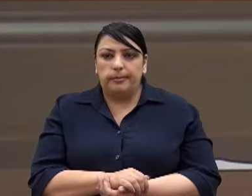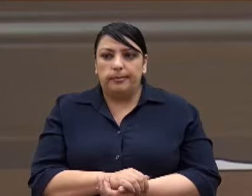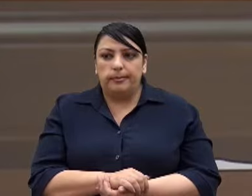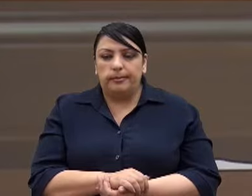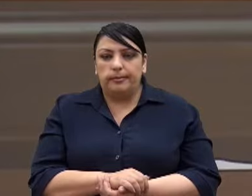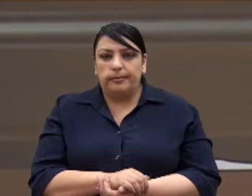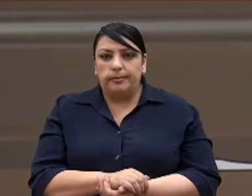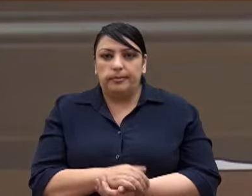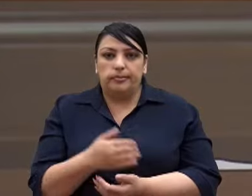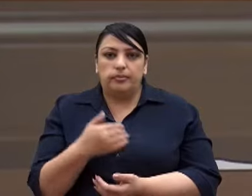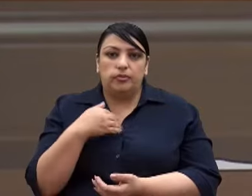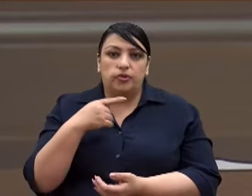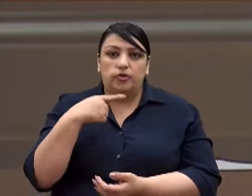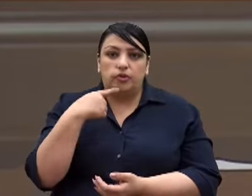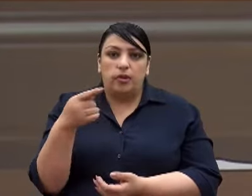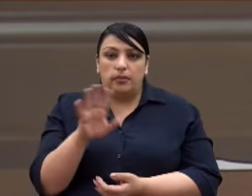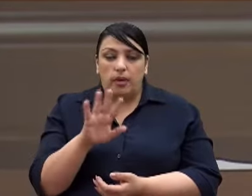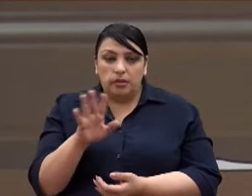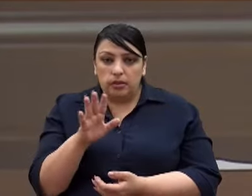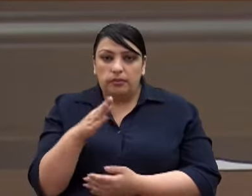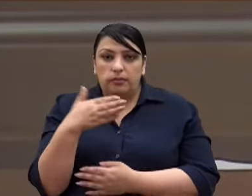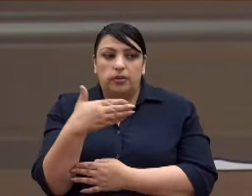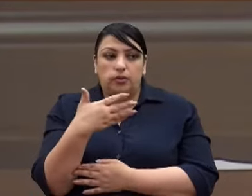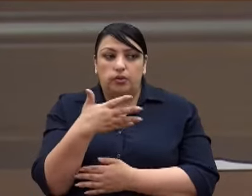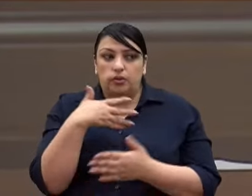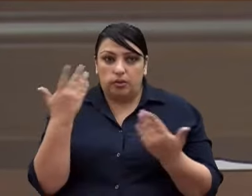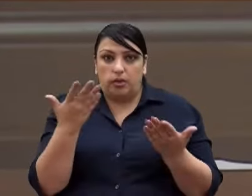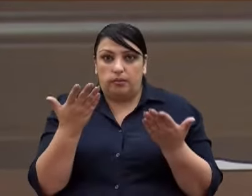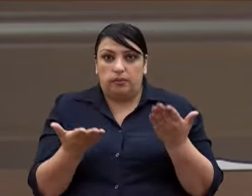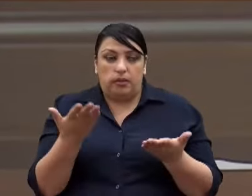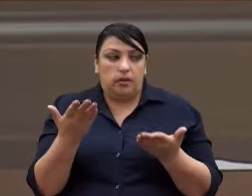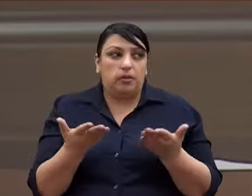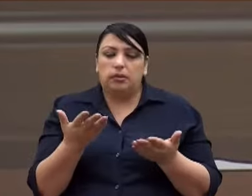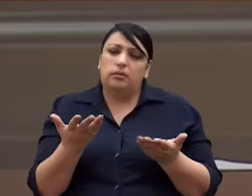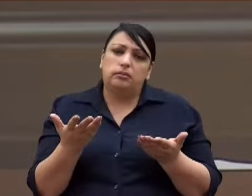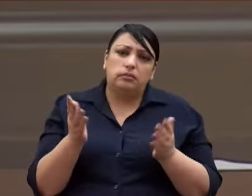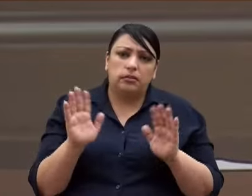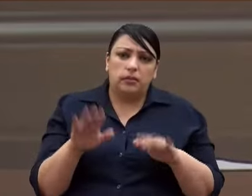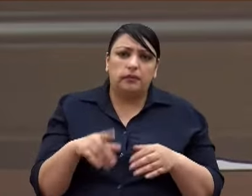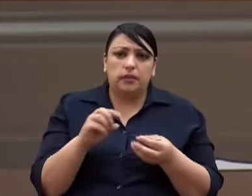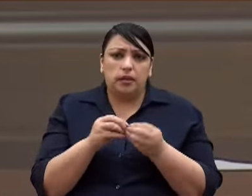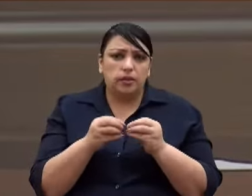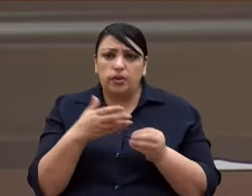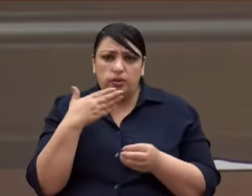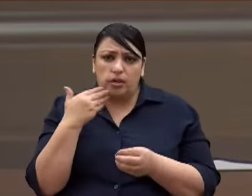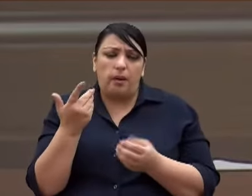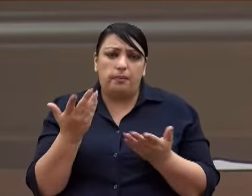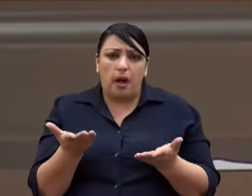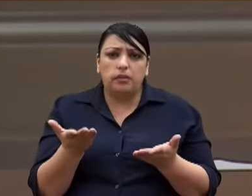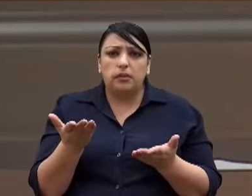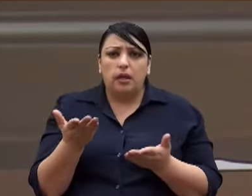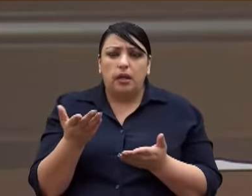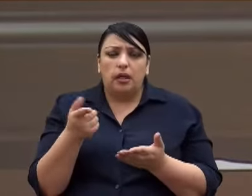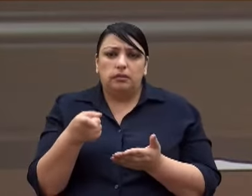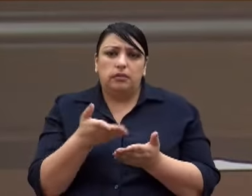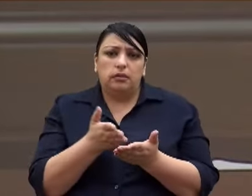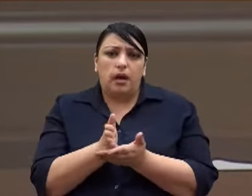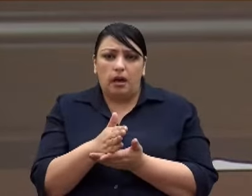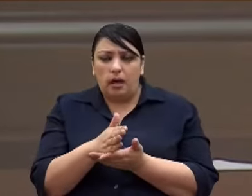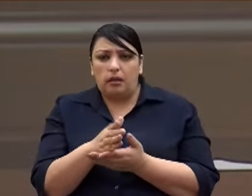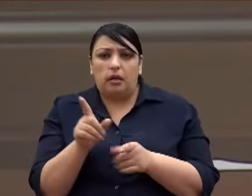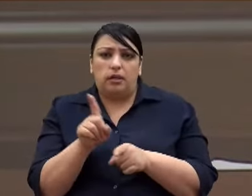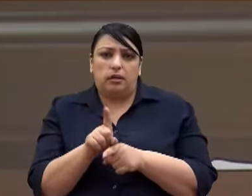Ես չեմ ասում Հայաստանի Հանրապետության դրոշը չկա, բայց եթե ցանկ, էլի խնդիր չկա, բայց սա քաղաքական ակցիա